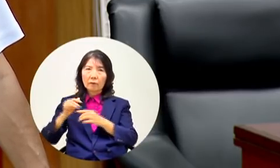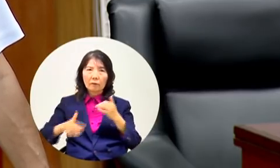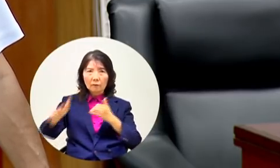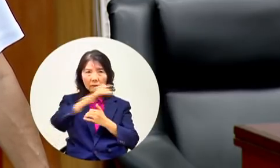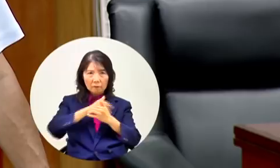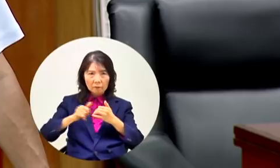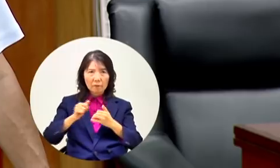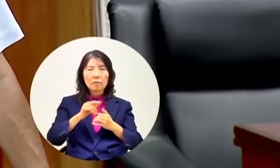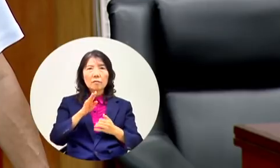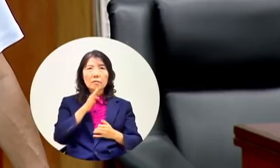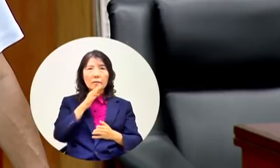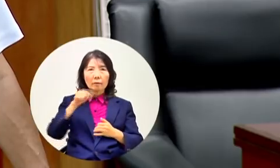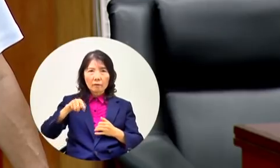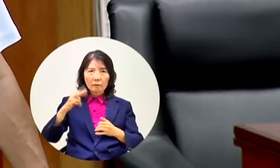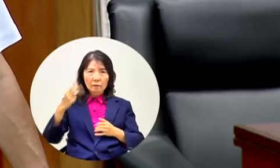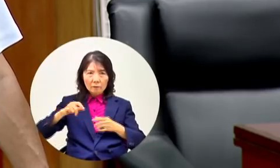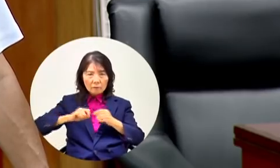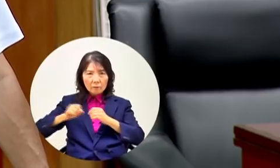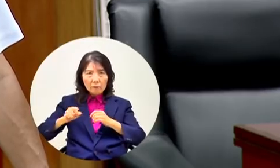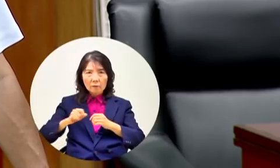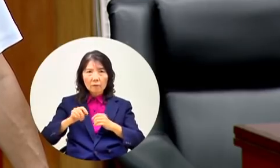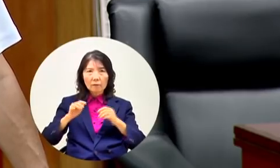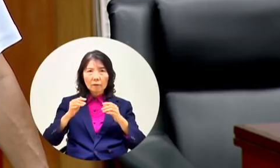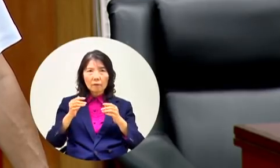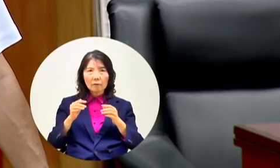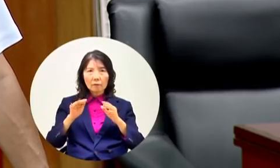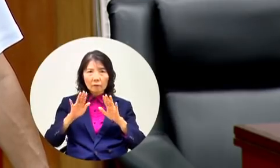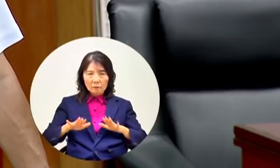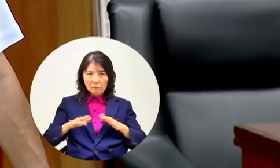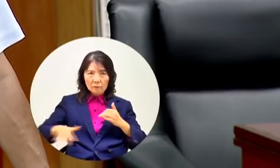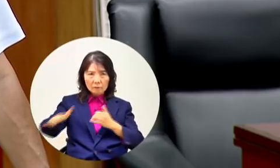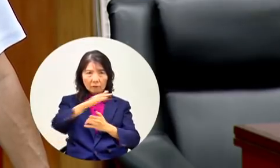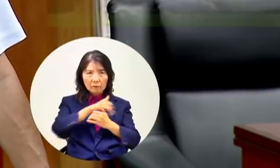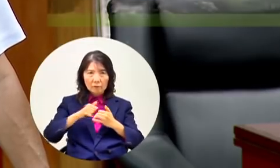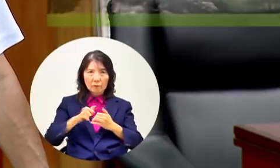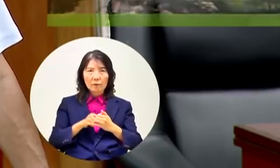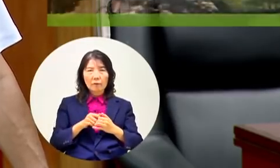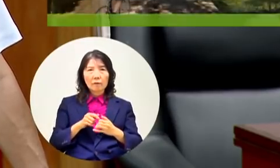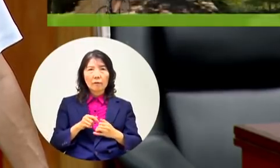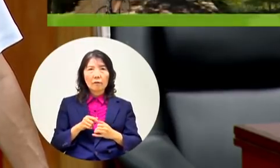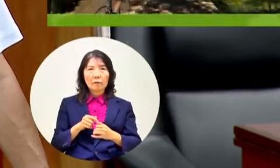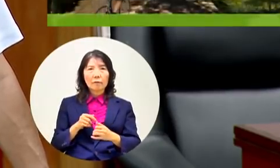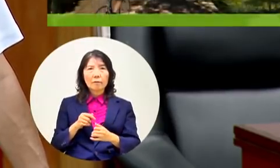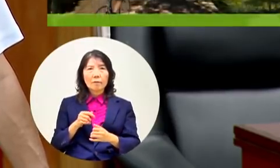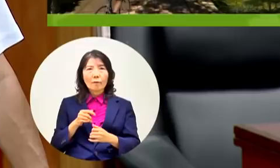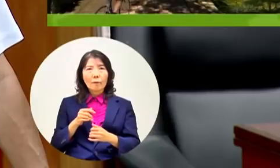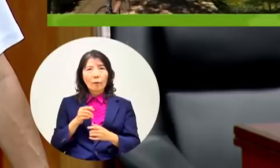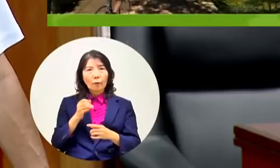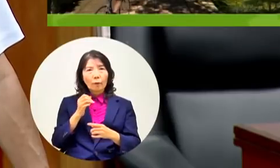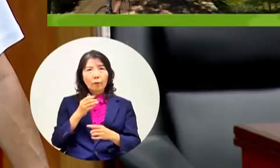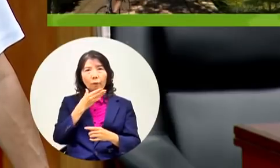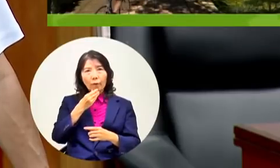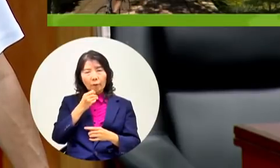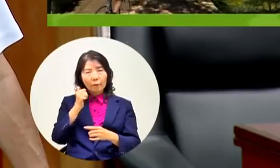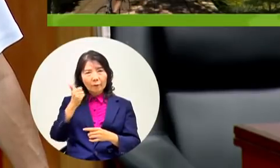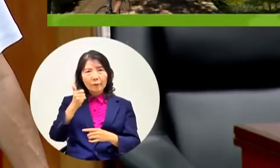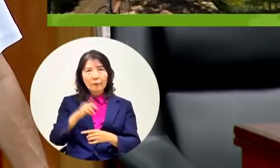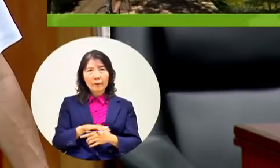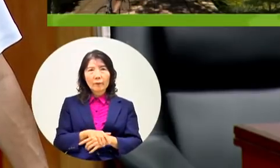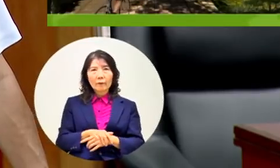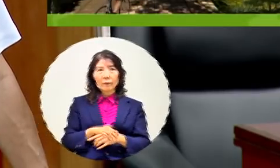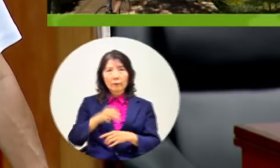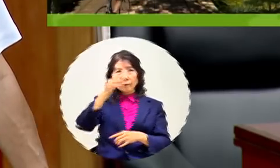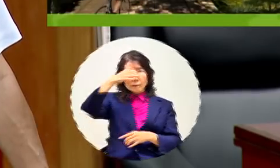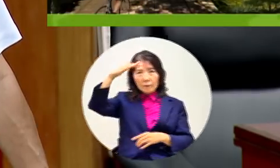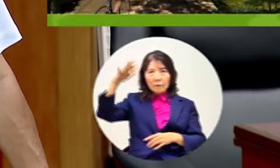可能是这个中位是咱目前全国内底最优惠的， 就是在我们的那凤山八